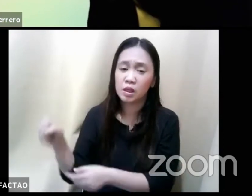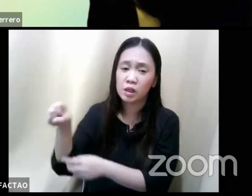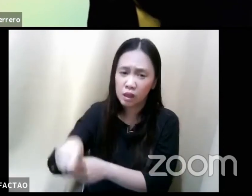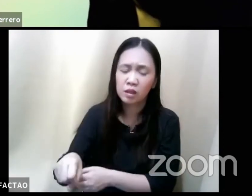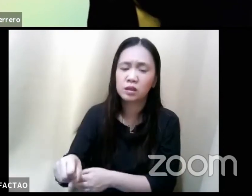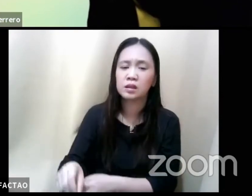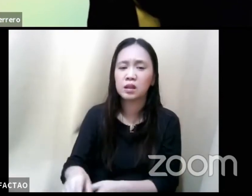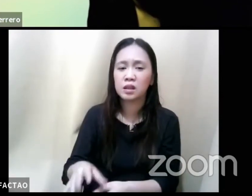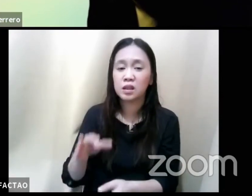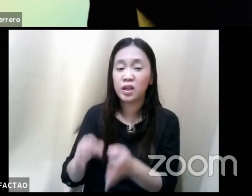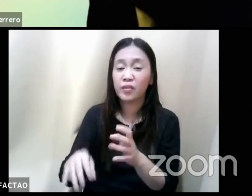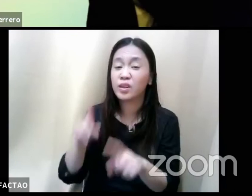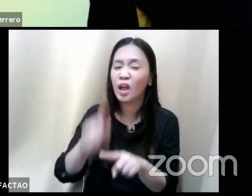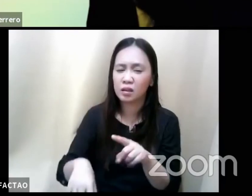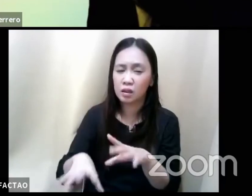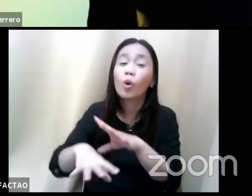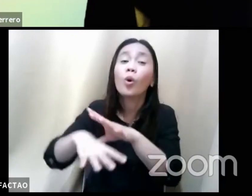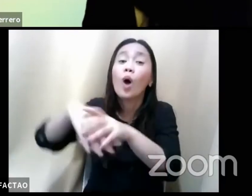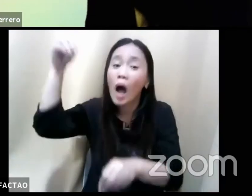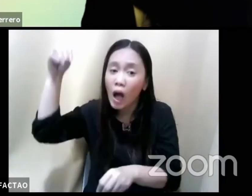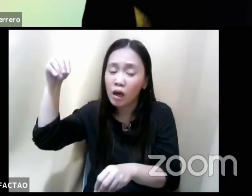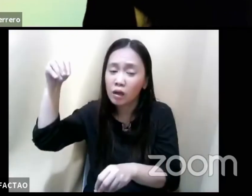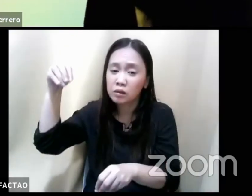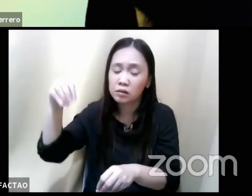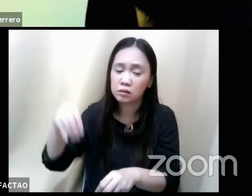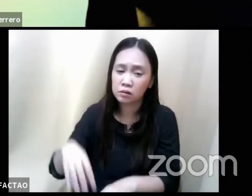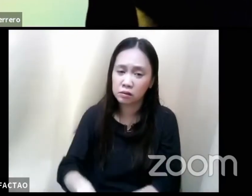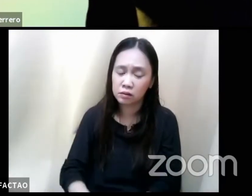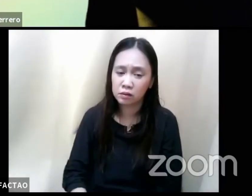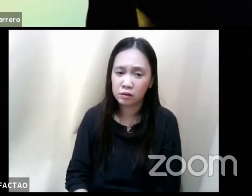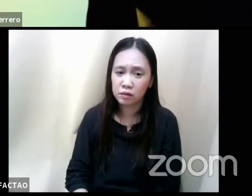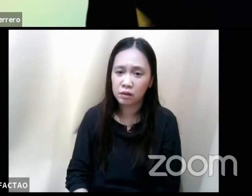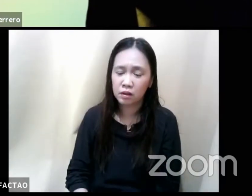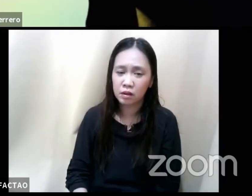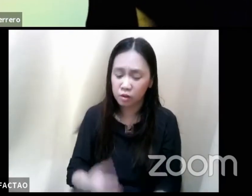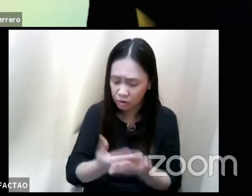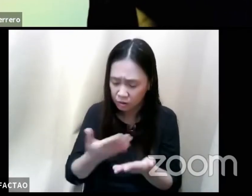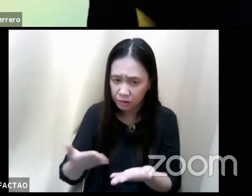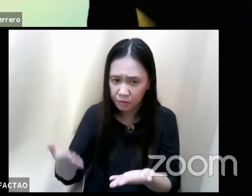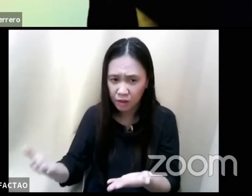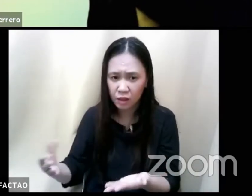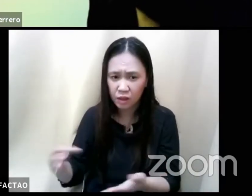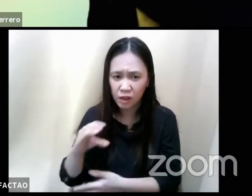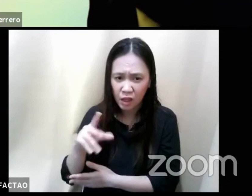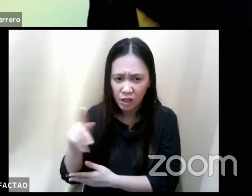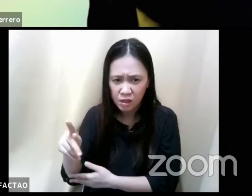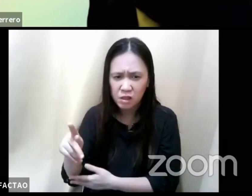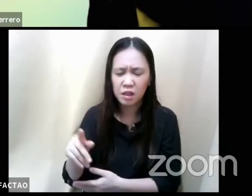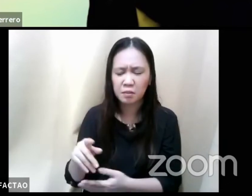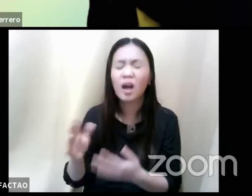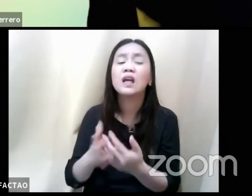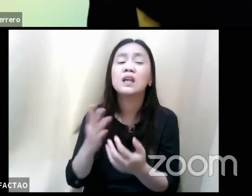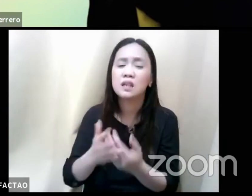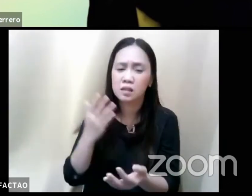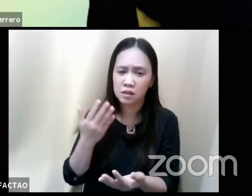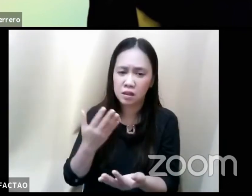talaga, lumabas ng bahay. Okay? Yung mga bagay na yan, mga gadgets na yan, madaling bilhin yan, madaling pag-ipunan yan. Pero